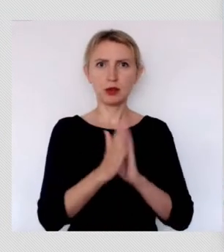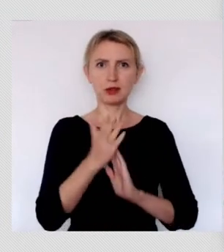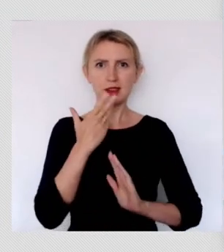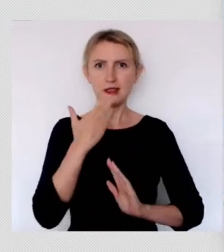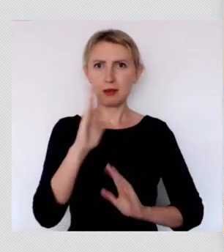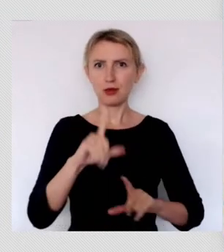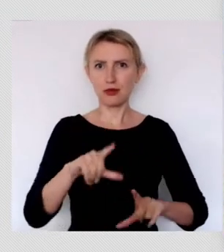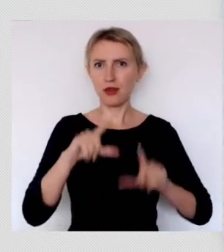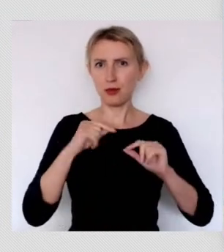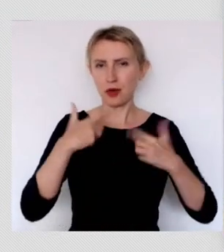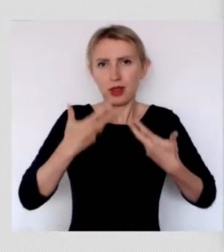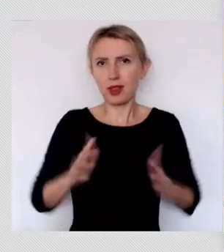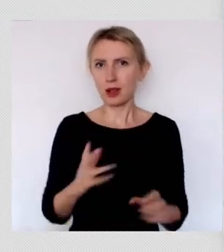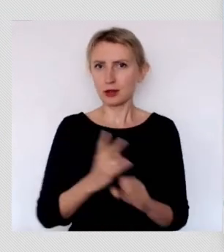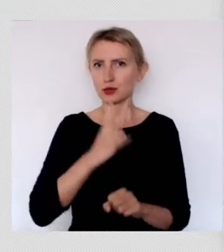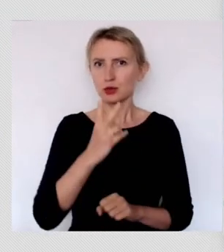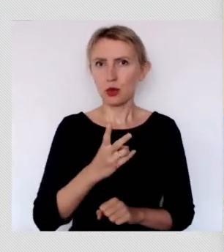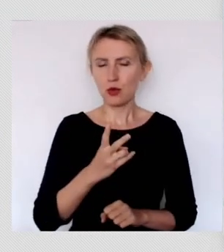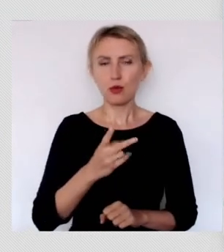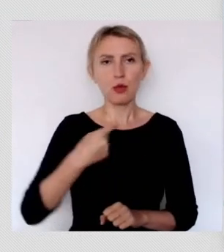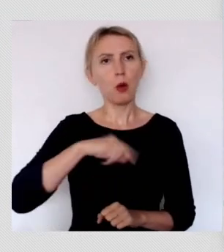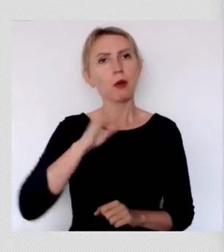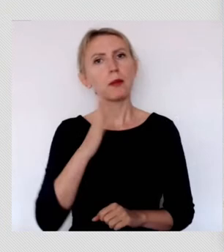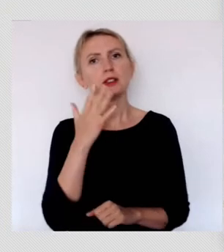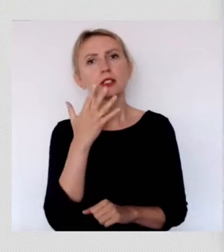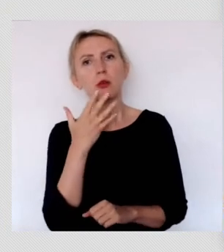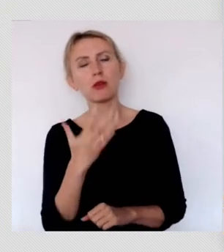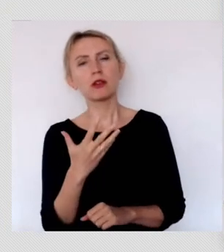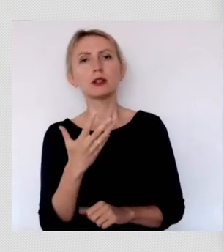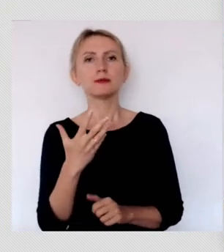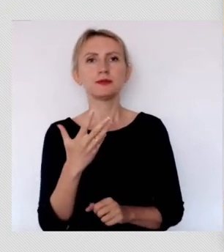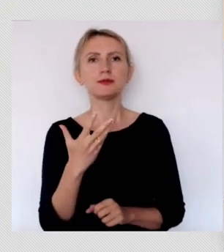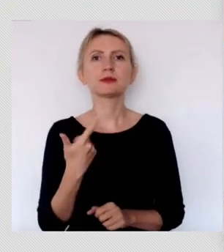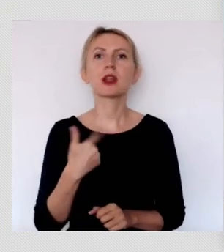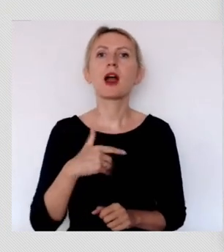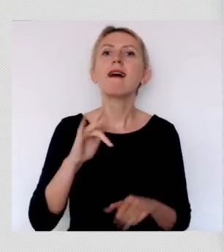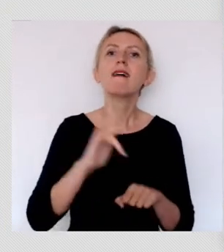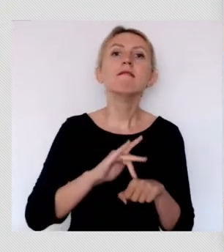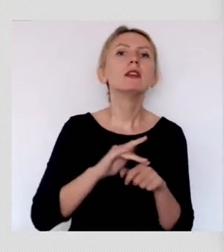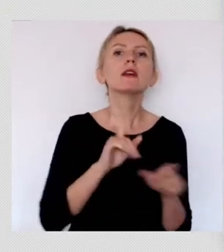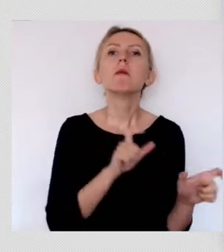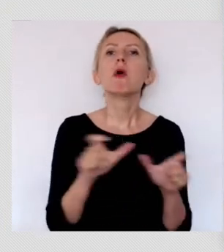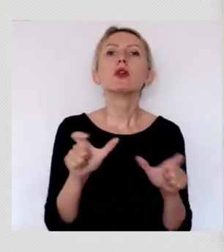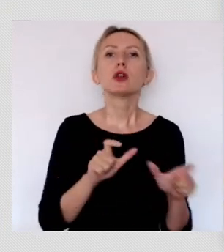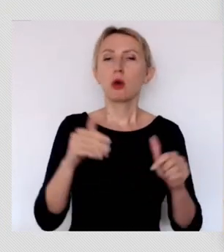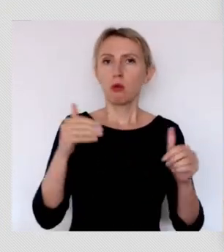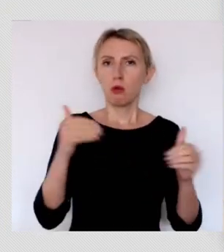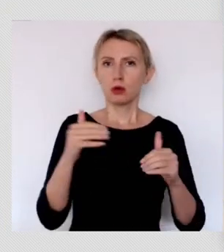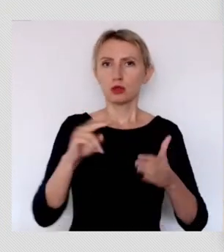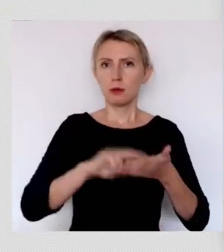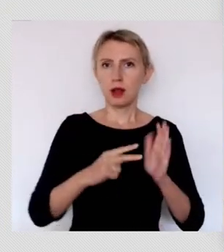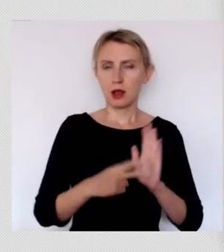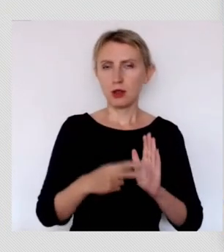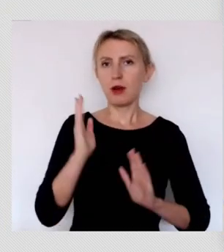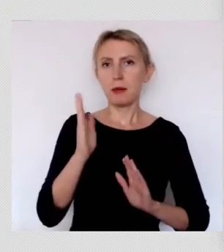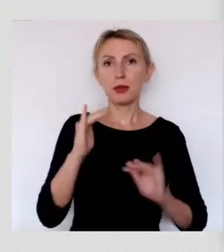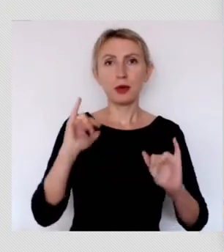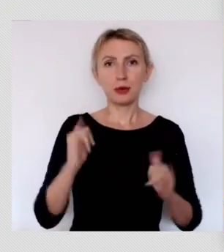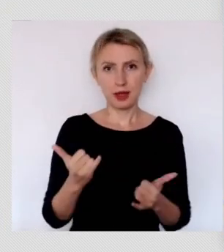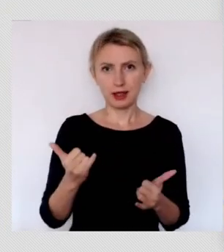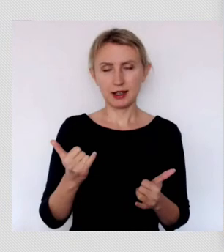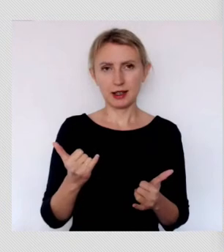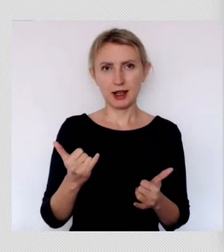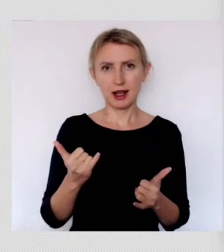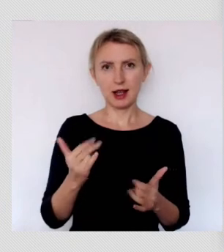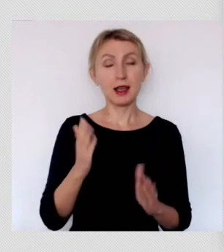wyborów. Bo będziemy mówili, no wyniki monitoringu można przewidywać, jakie będą. I po